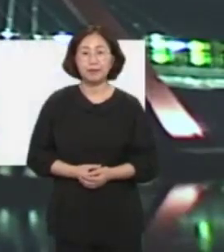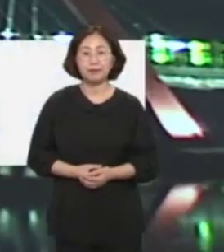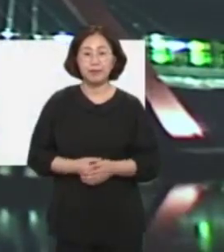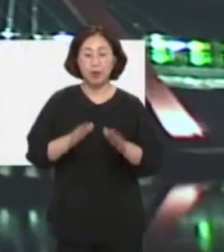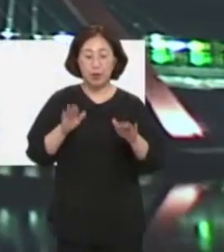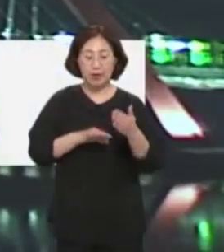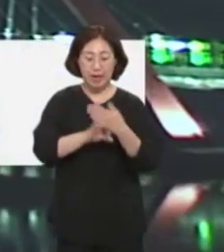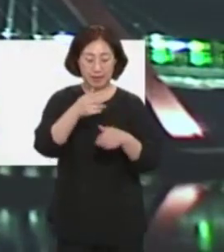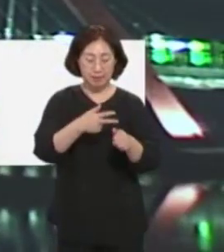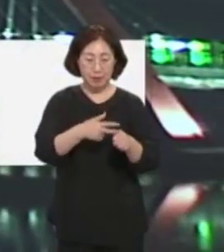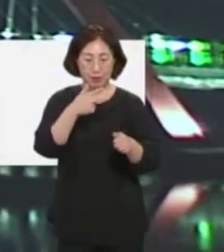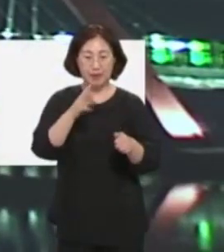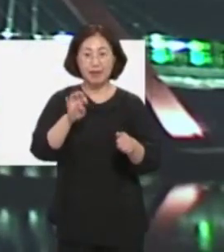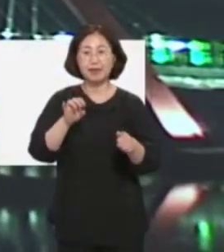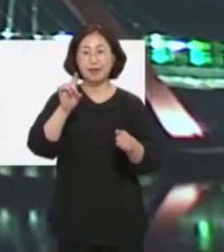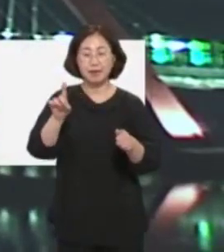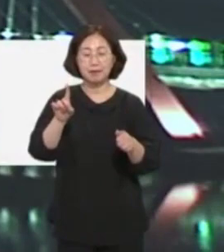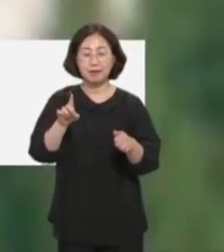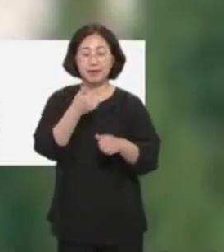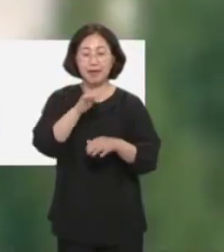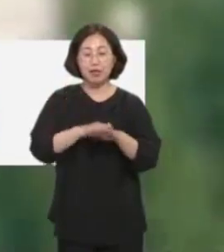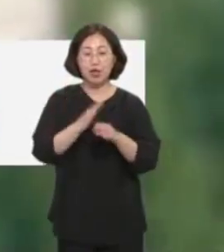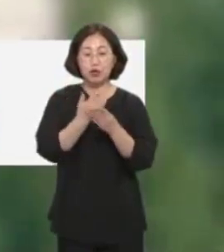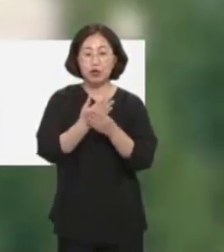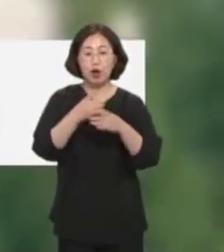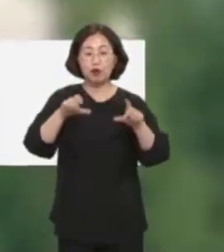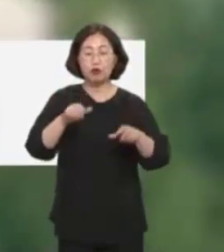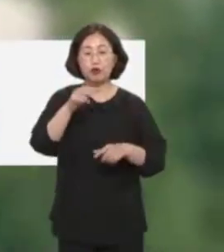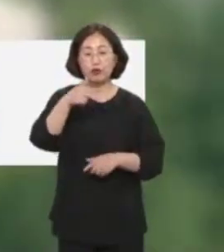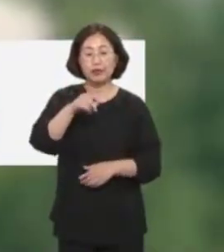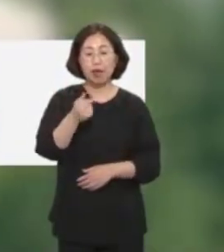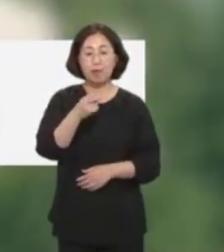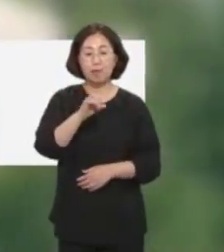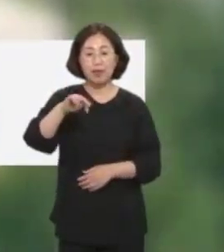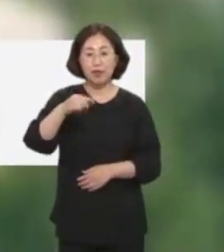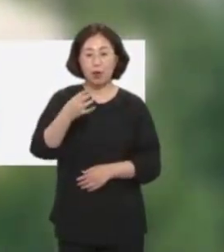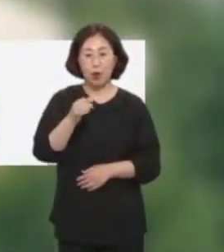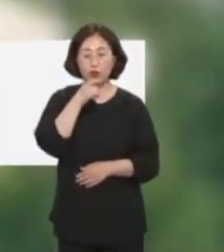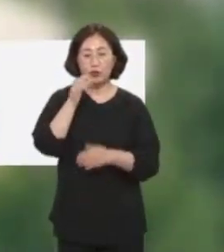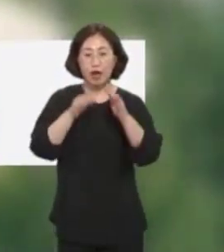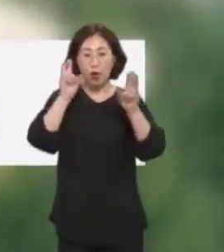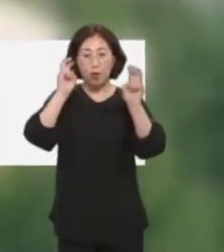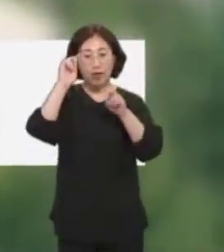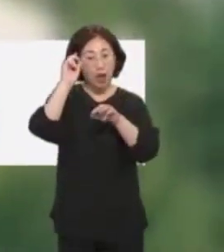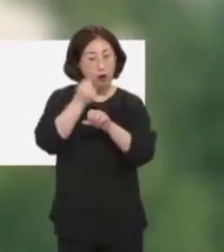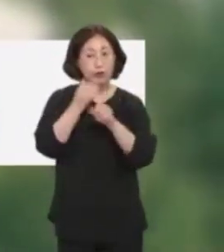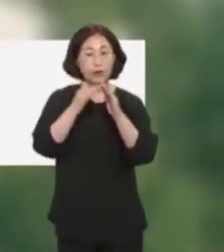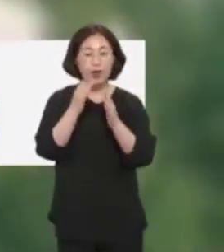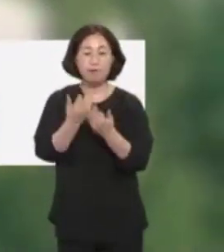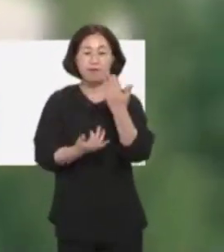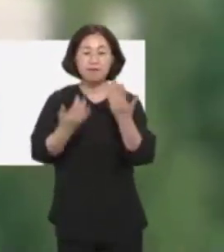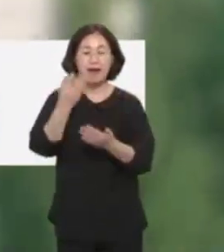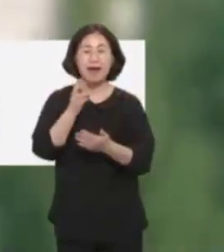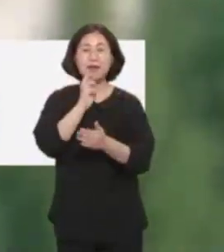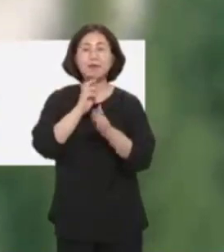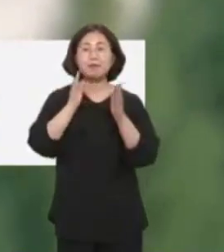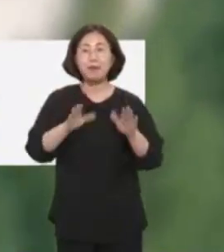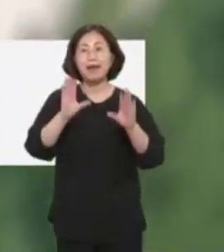오늘 오전 7시 41분쯤 대전 유성구 전민동 한국수자원공사 연구원에서 불이 나 30여 분